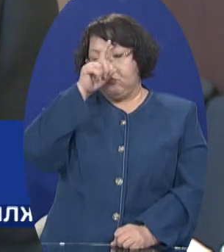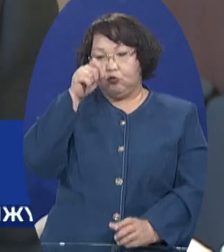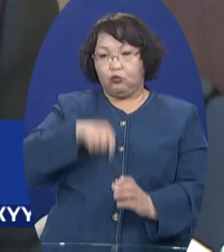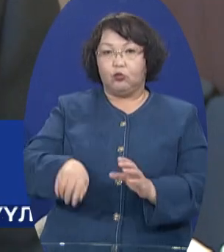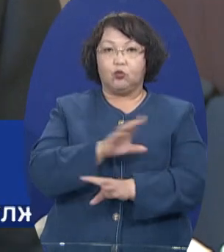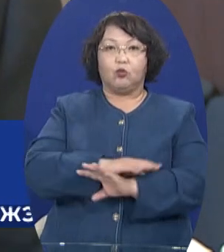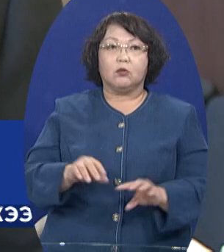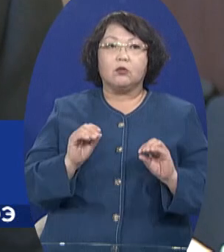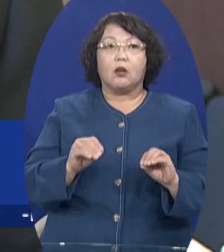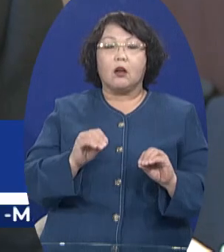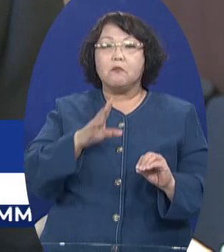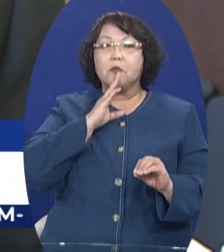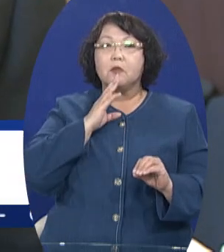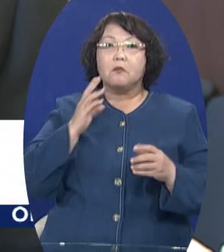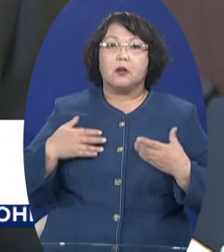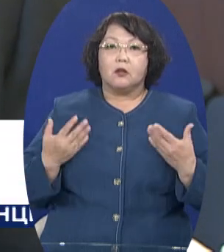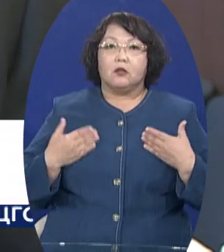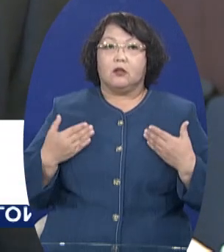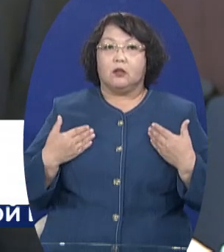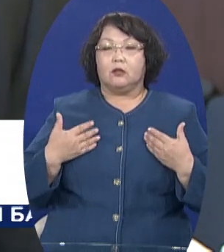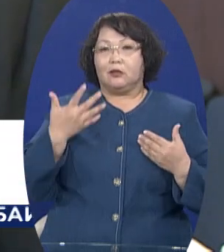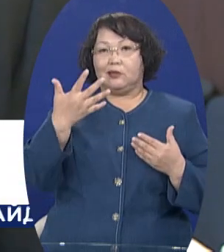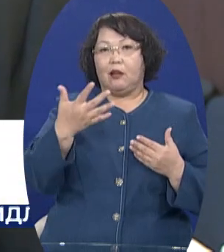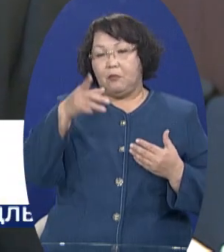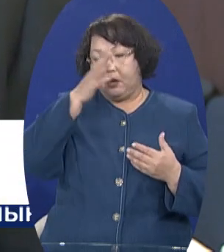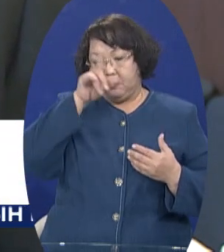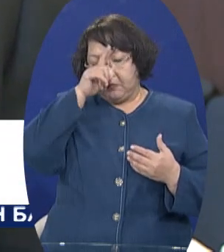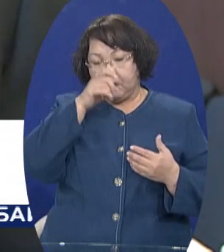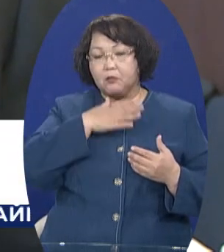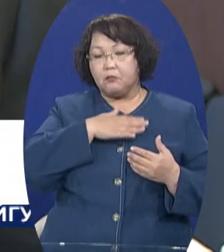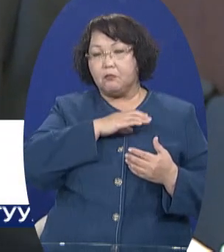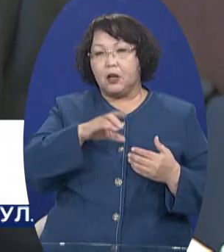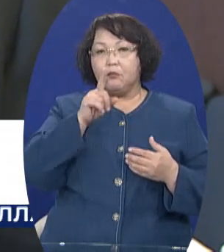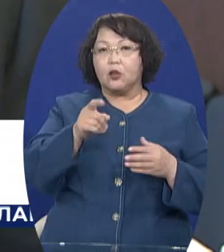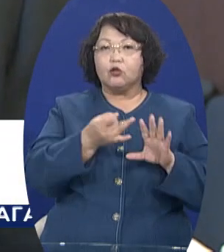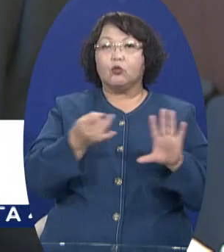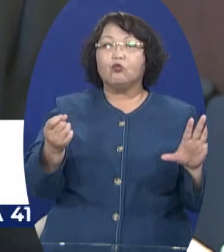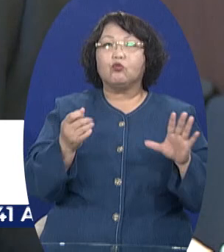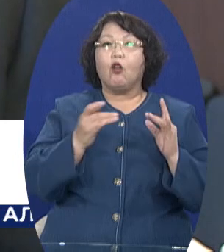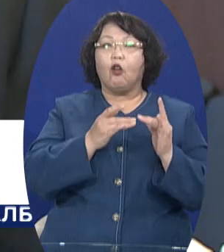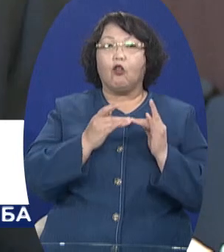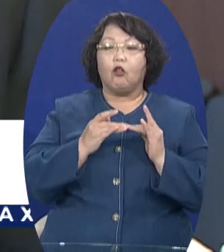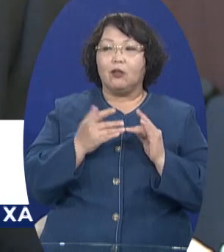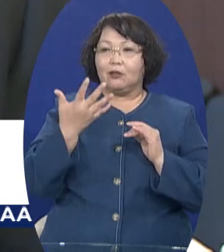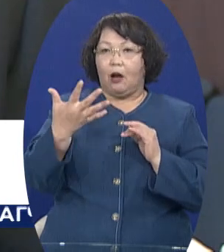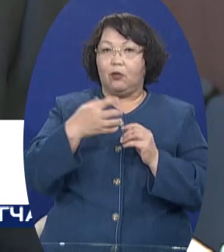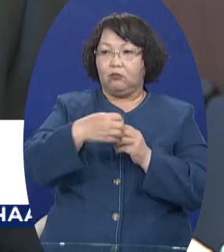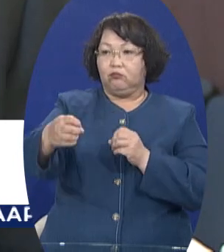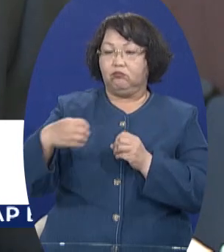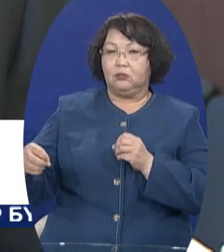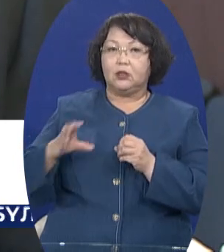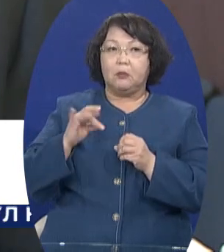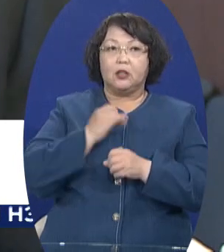болсондоо баяртай байна. Манай эмнэлэг 5 салбартай 1700 ортой. Монгол эмч нарыг яаралтай тусламж, их хүүхдийн эрүүл